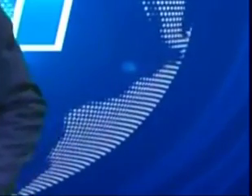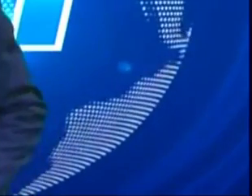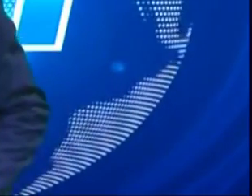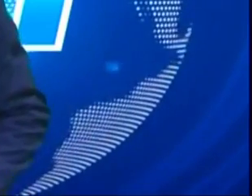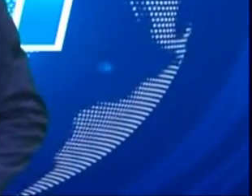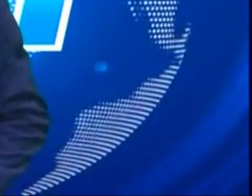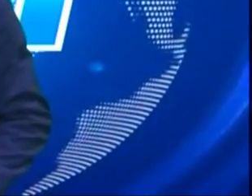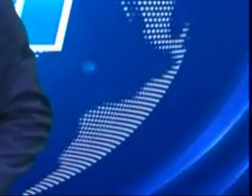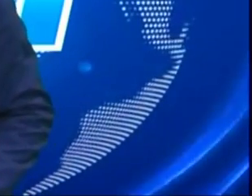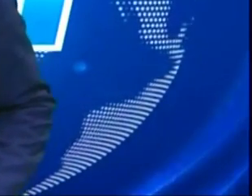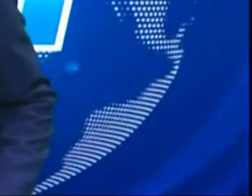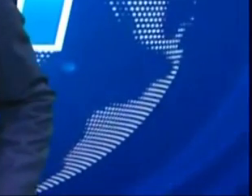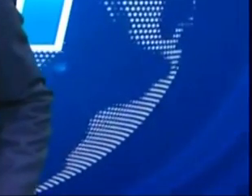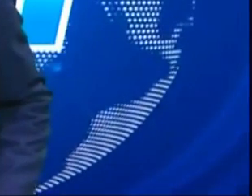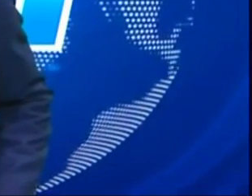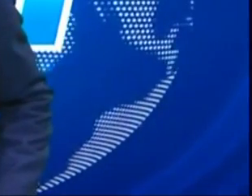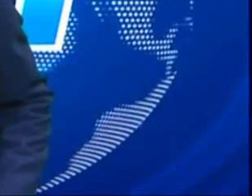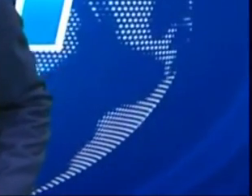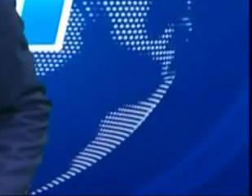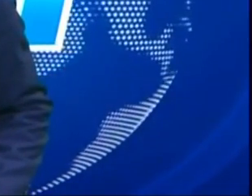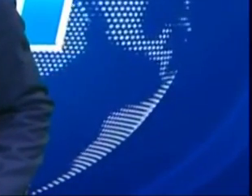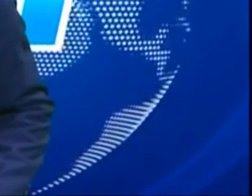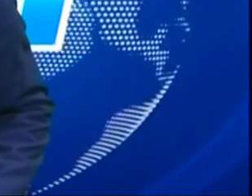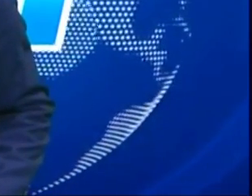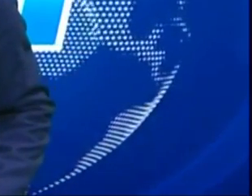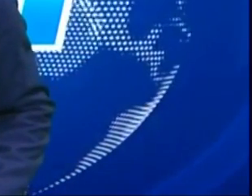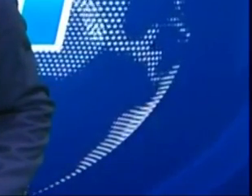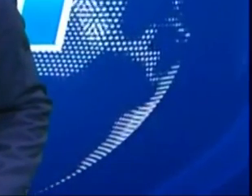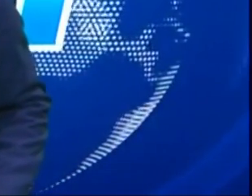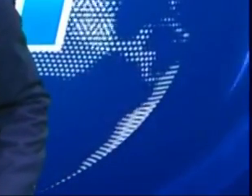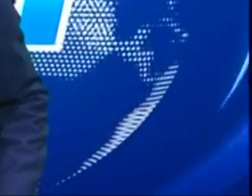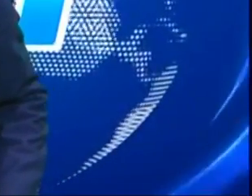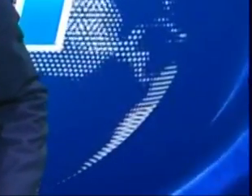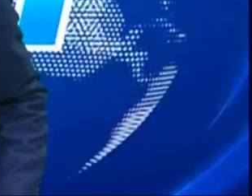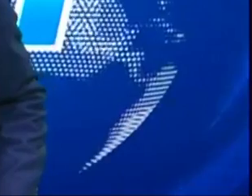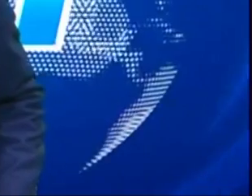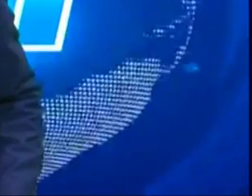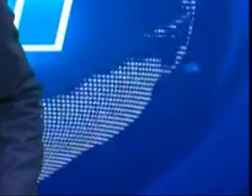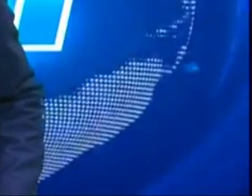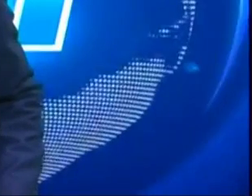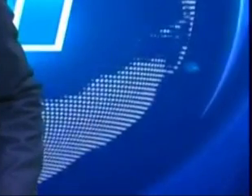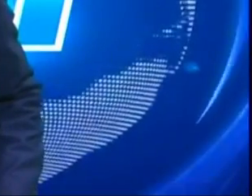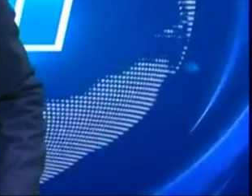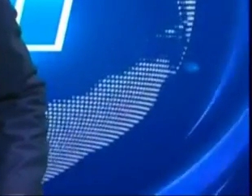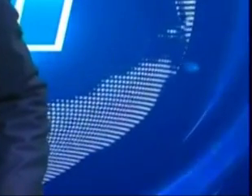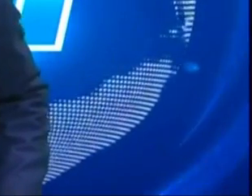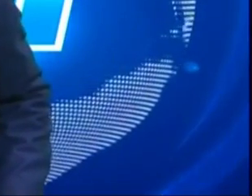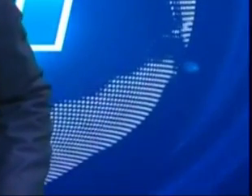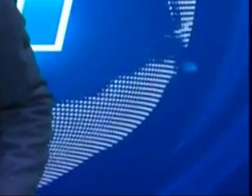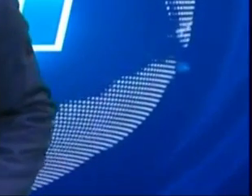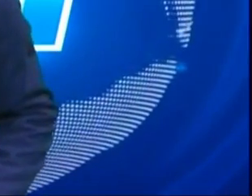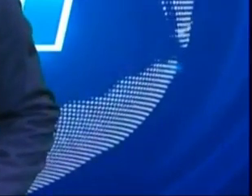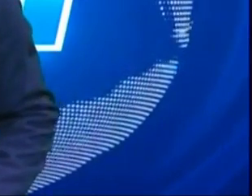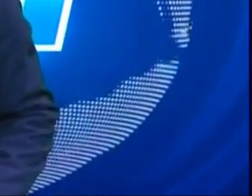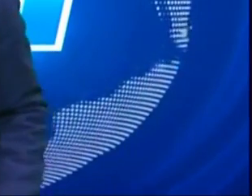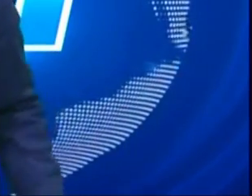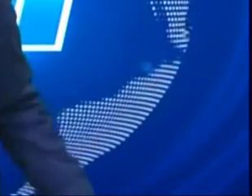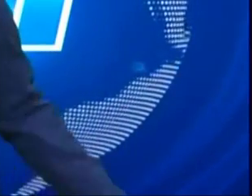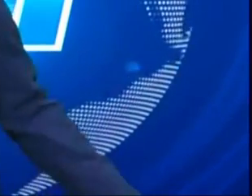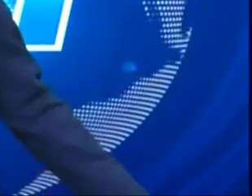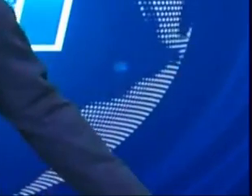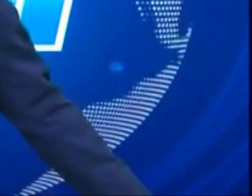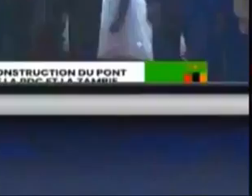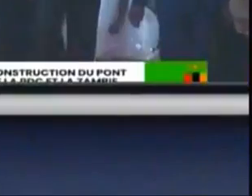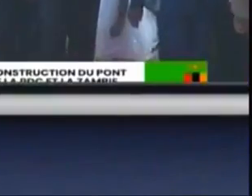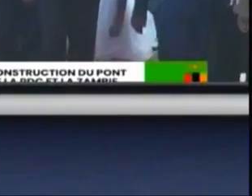Bonsoir et bienvenue à ce journal de 19h, une édition qui consacre aussi une part à l'actualité à l'intérieur du pays. À la une de ce lundi, le président